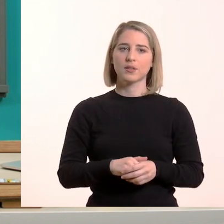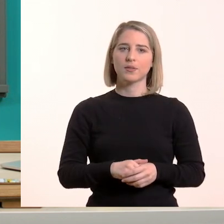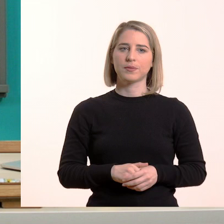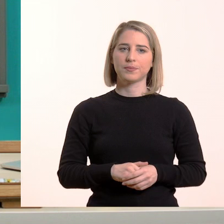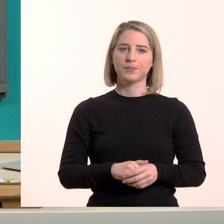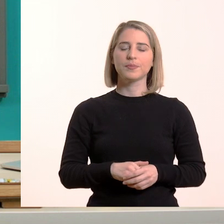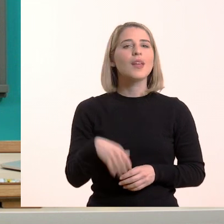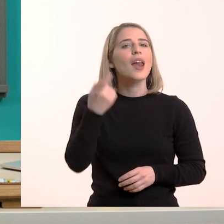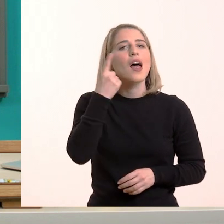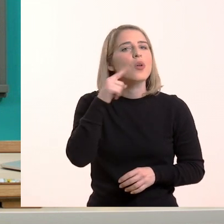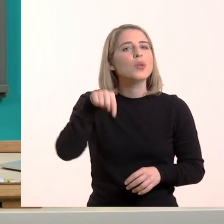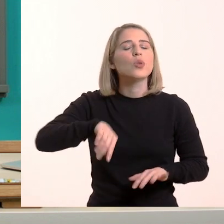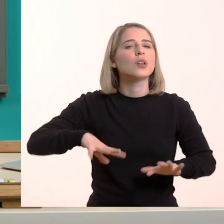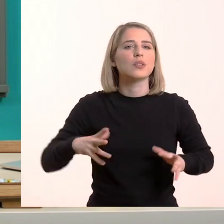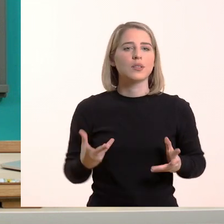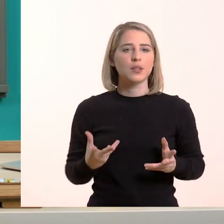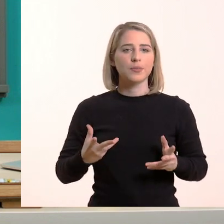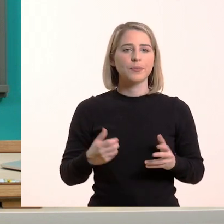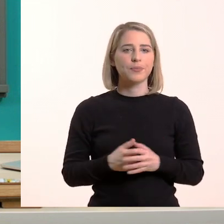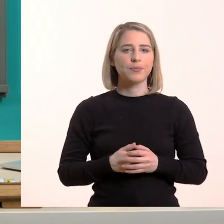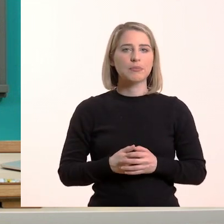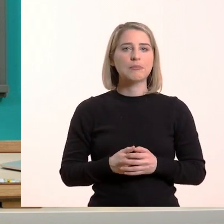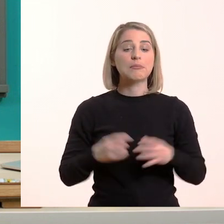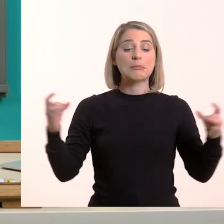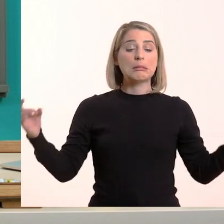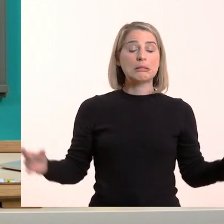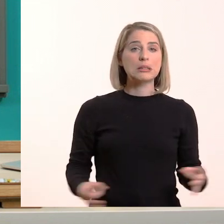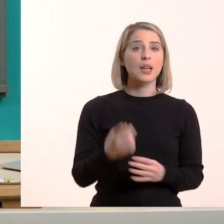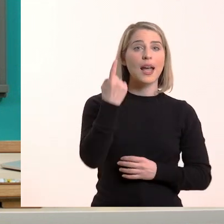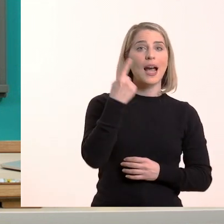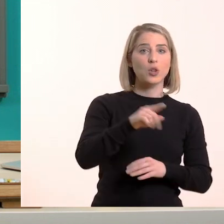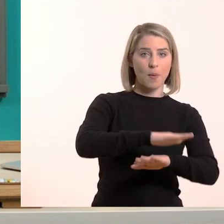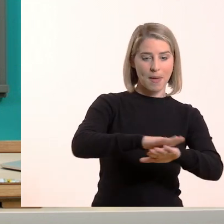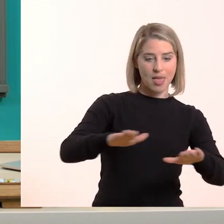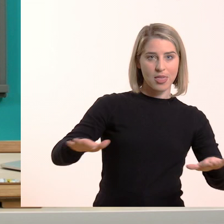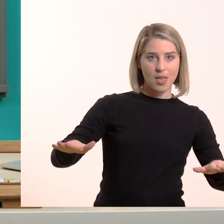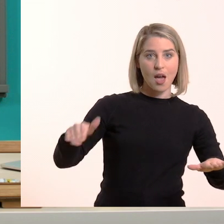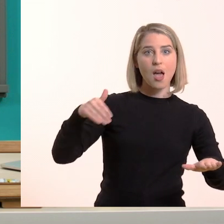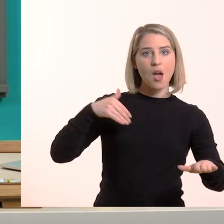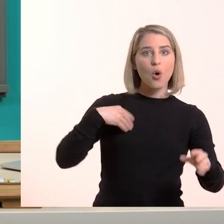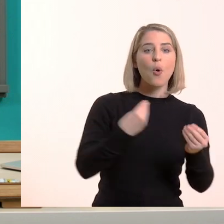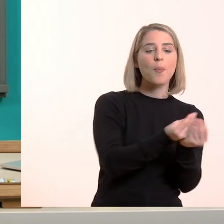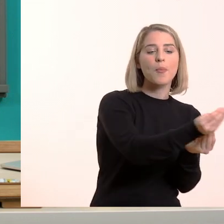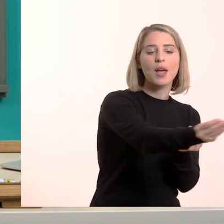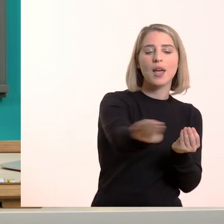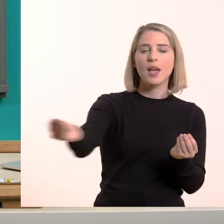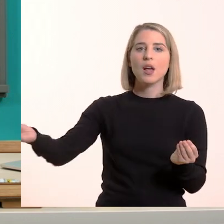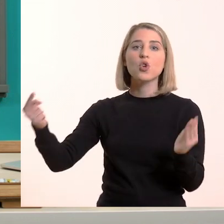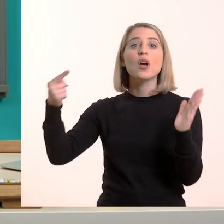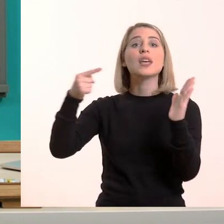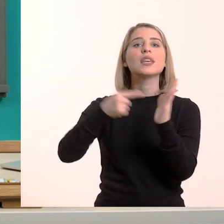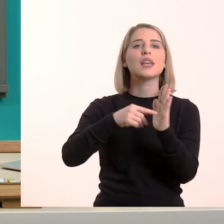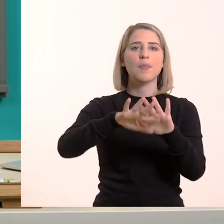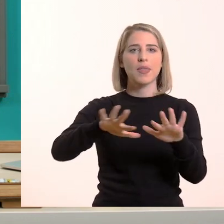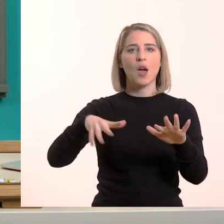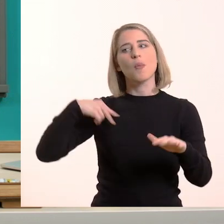Για να δούμε τώρα, αν αντί για 100 παιδιά, τις μοιράσουμε σε 1.000 παιδιά. Πάμε σε όλα τα σχολεία του Δήμου.